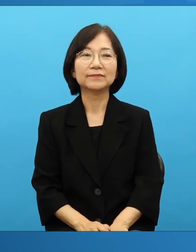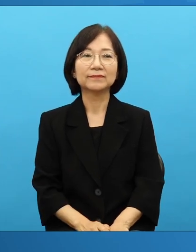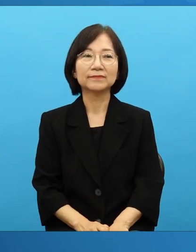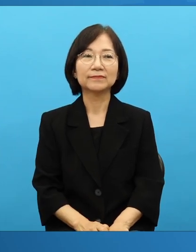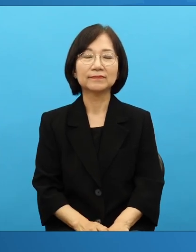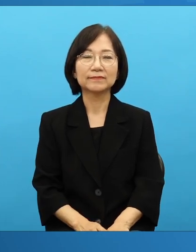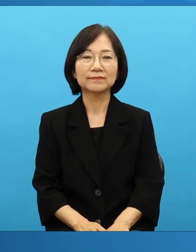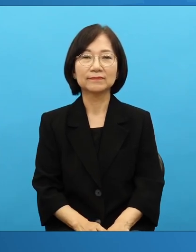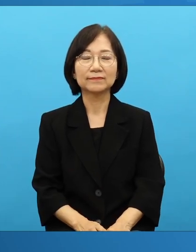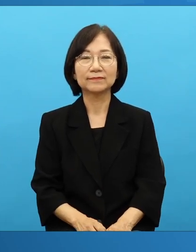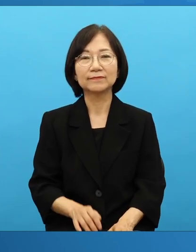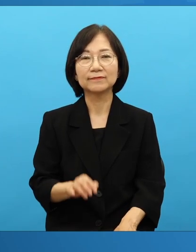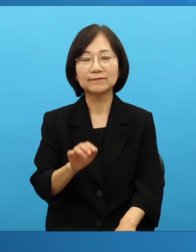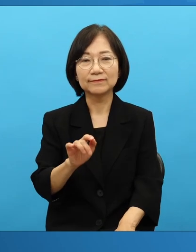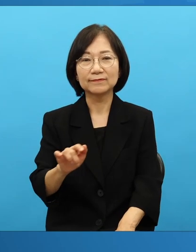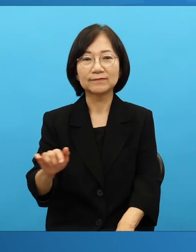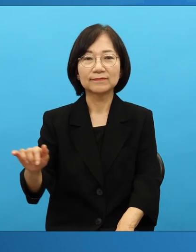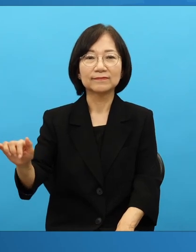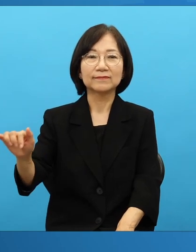我们一同献上第210首赞美。